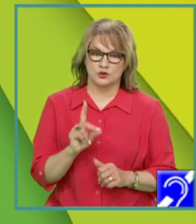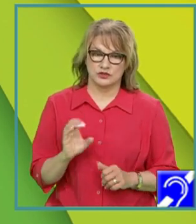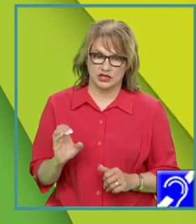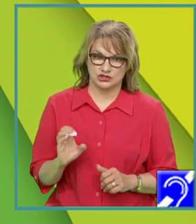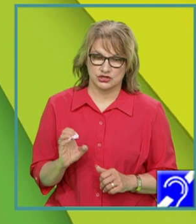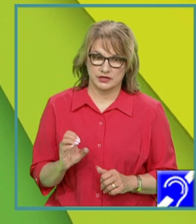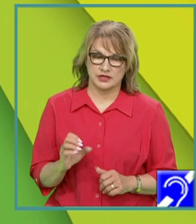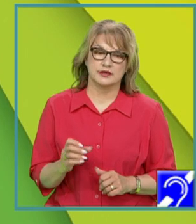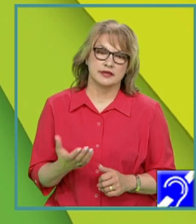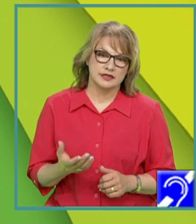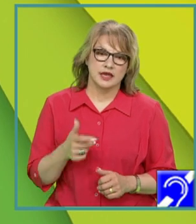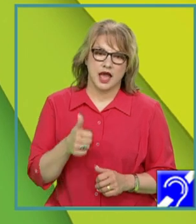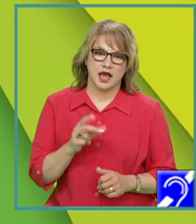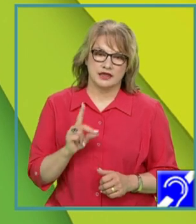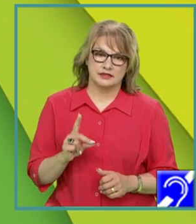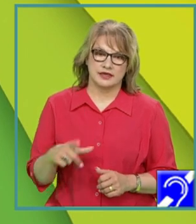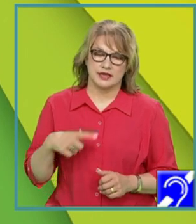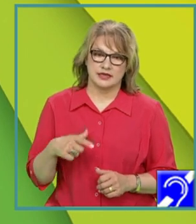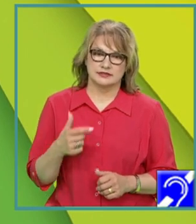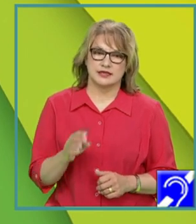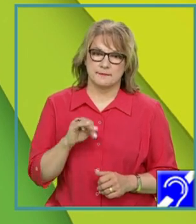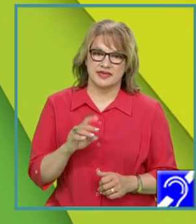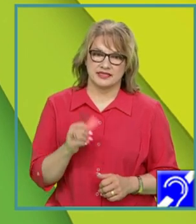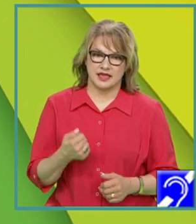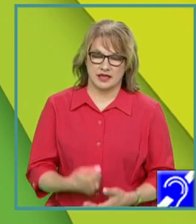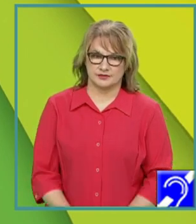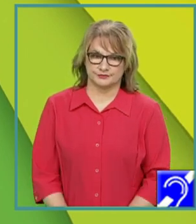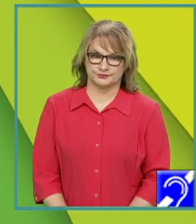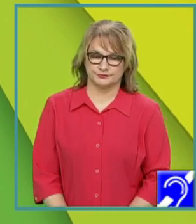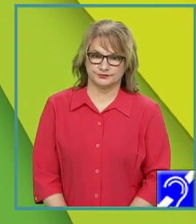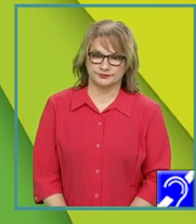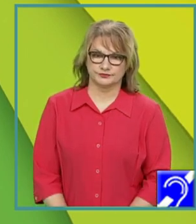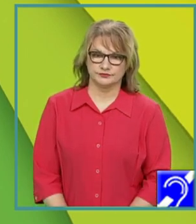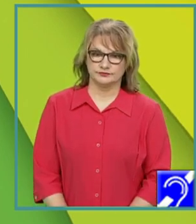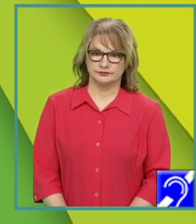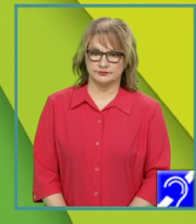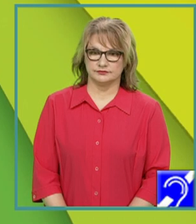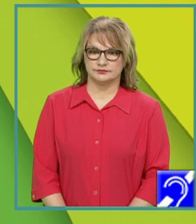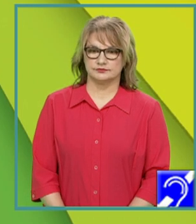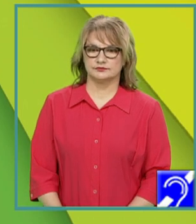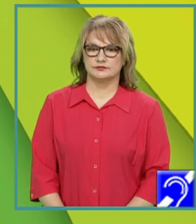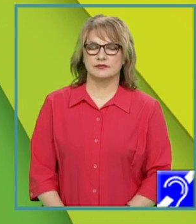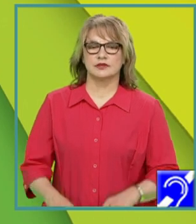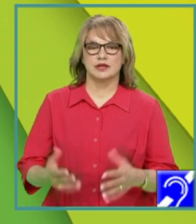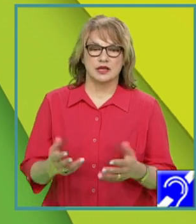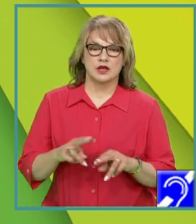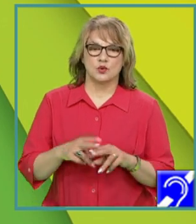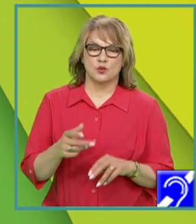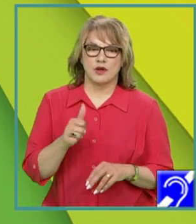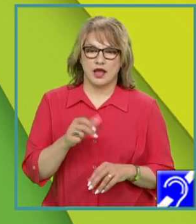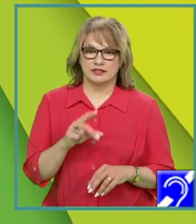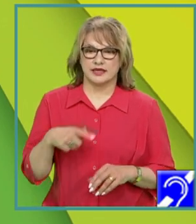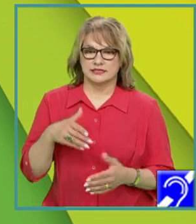c d c a d este și m n p cu mod este